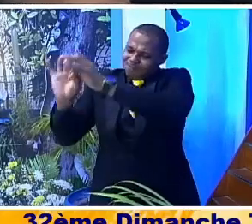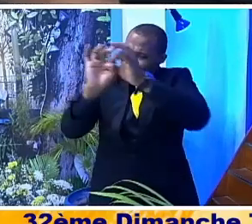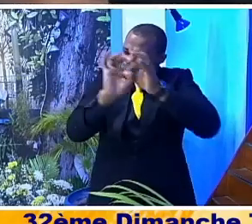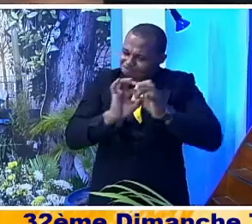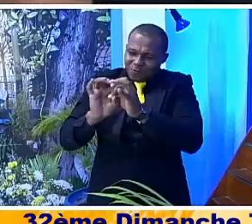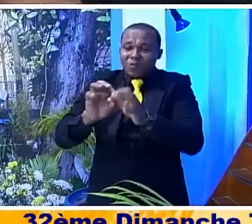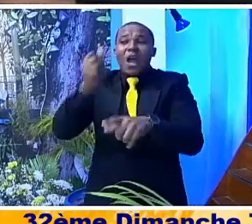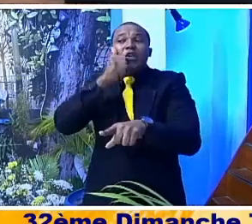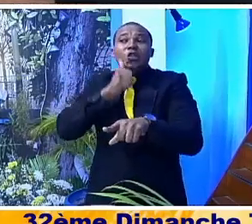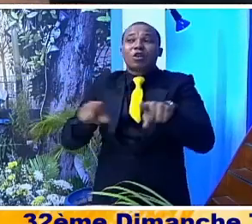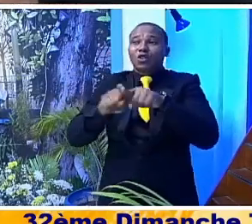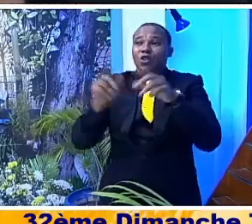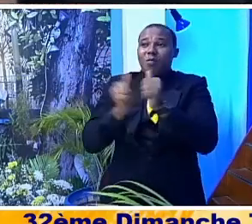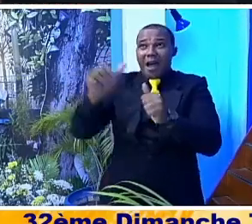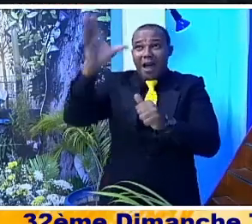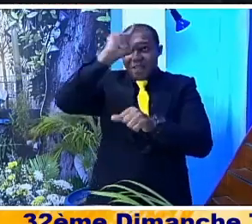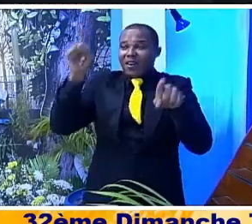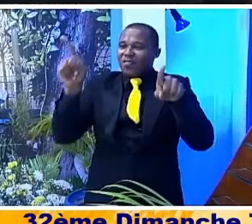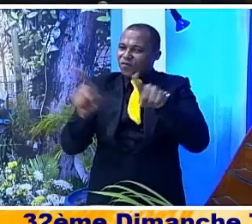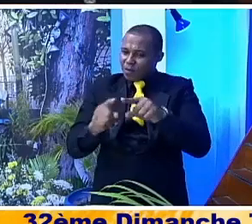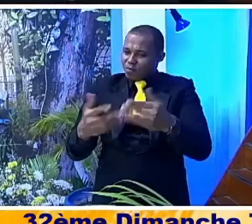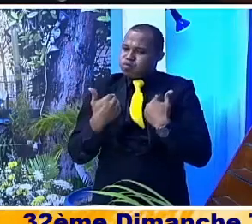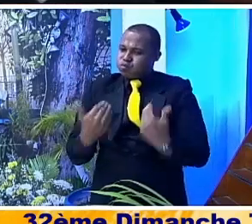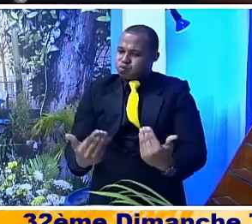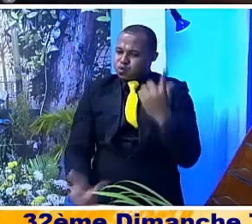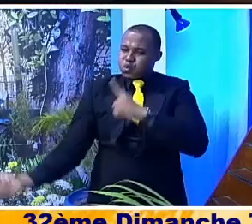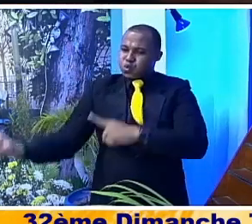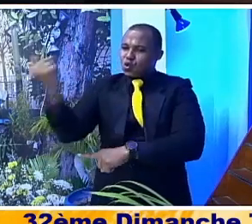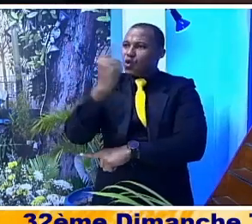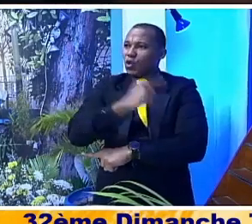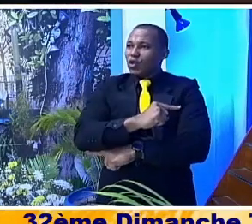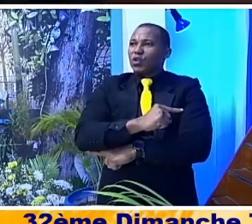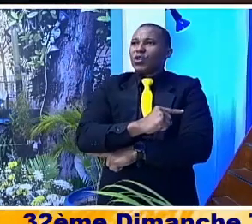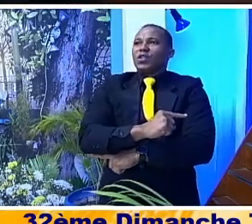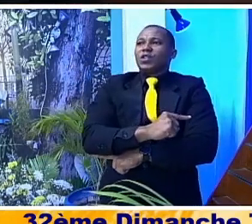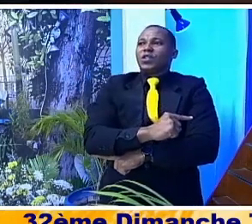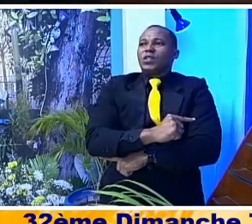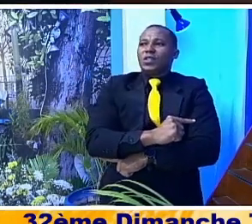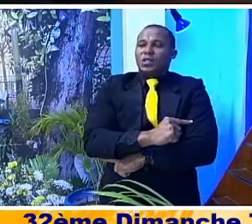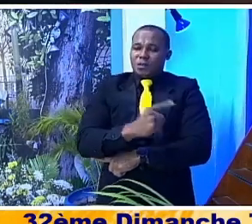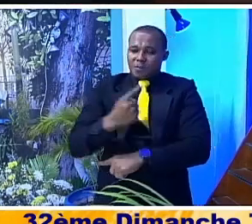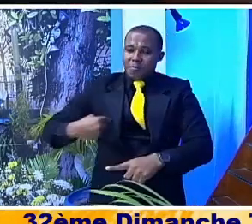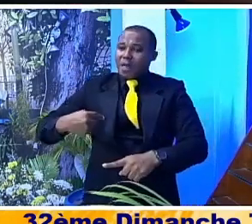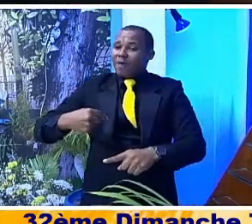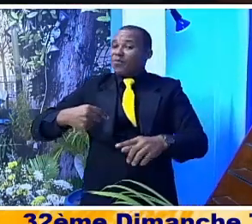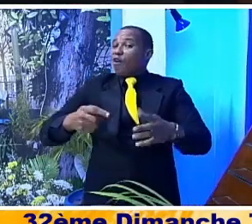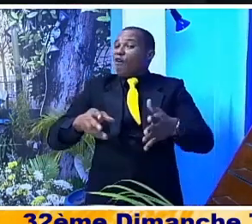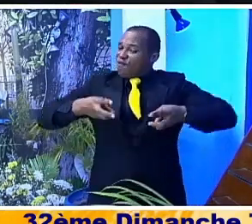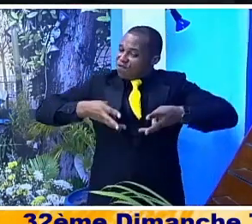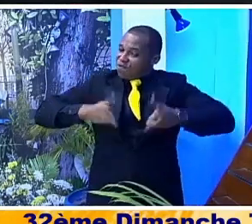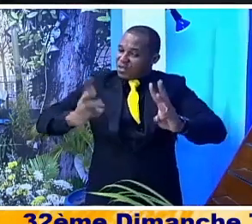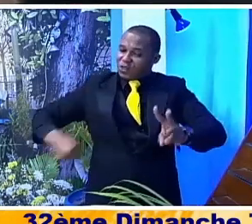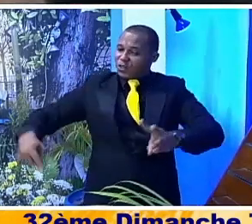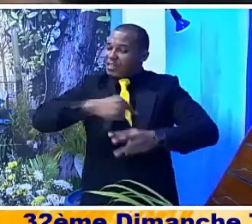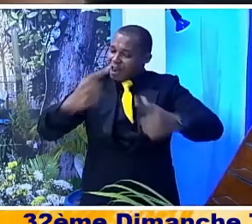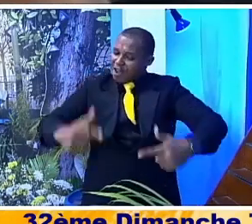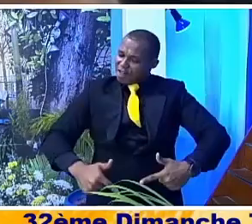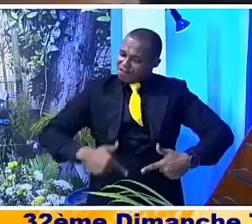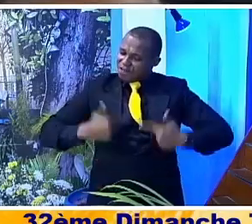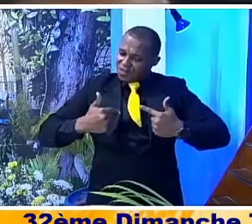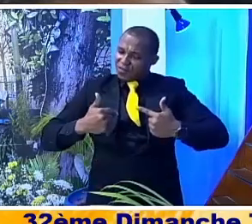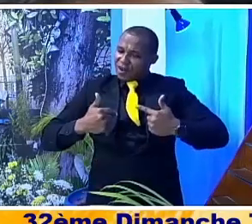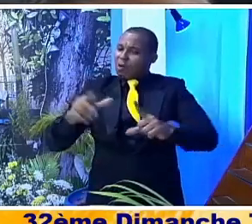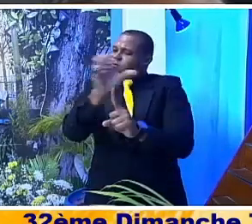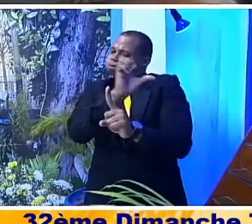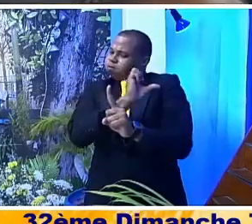Vraiment, ce mieux. Je dis en fait, nous redit tête non ça. État na vivre là, condition na vivre là, façon